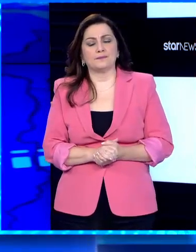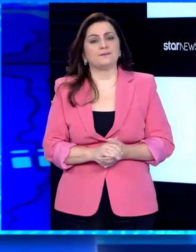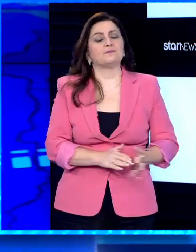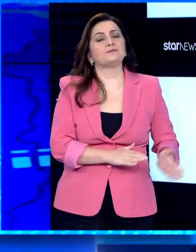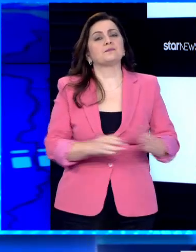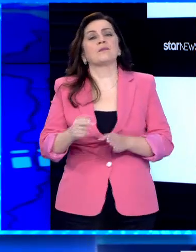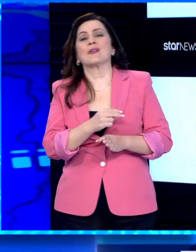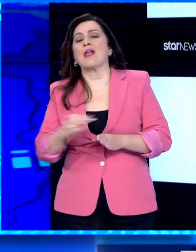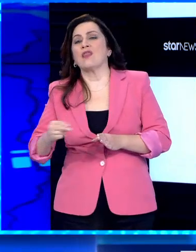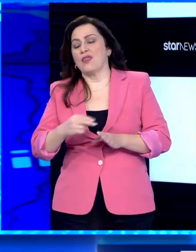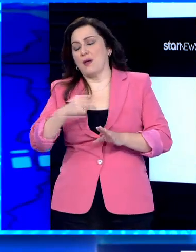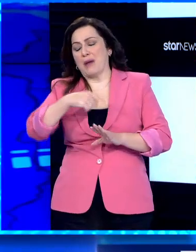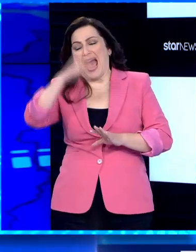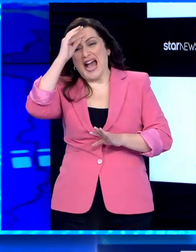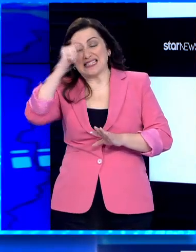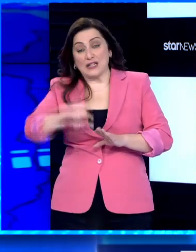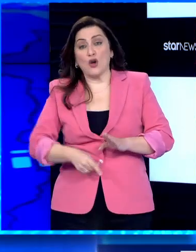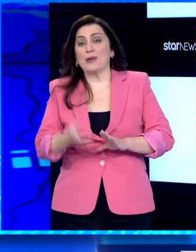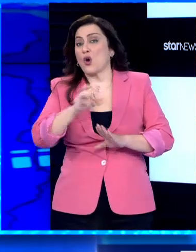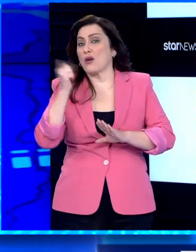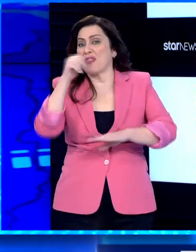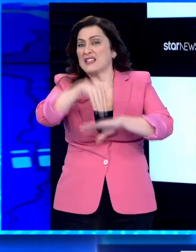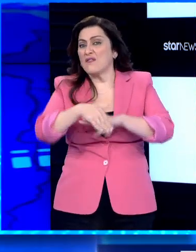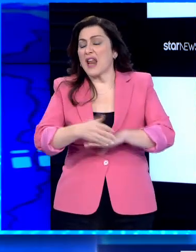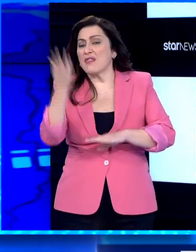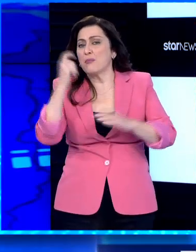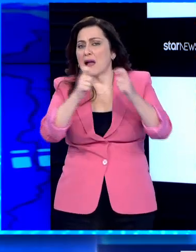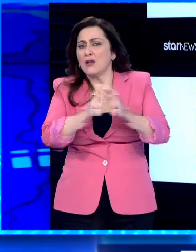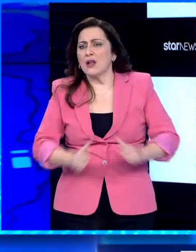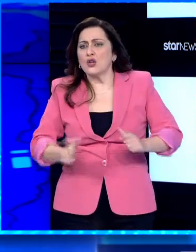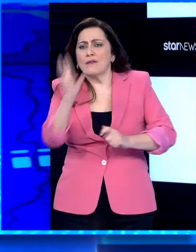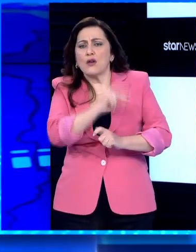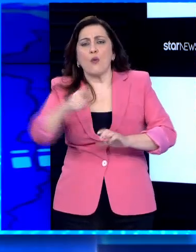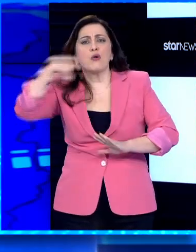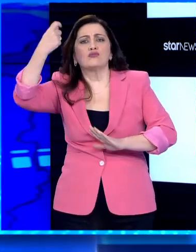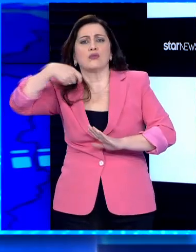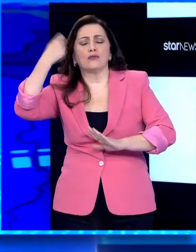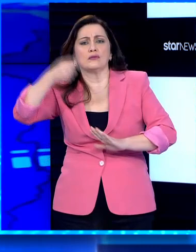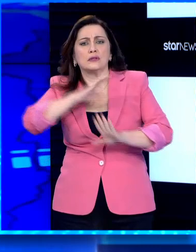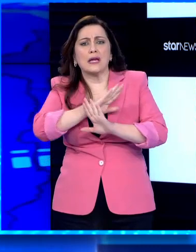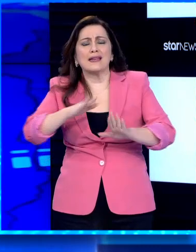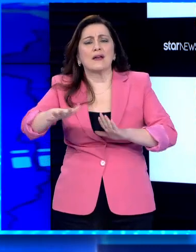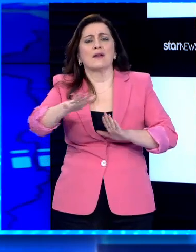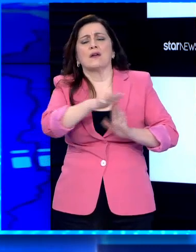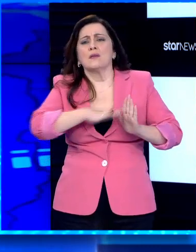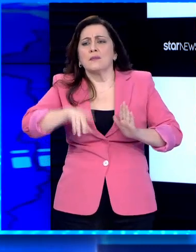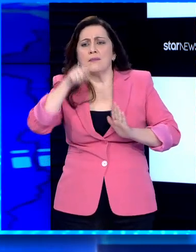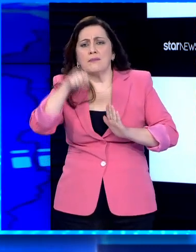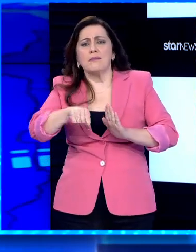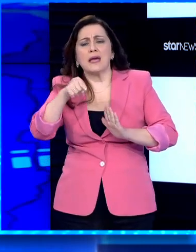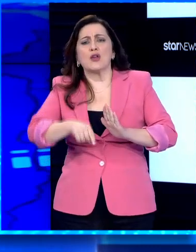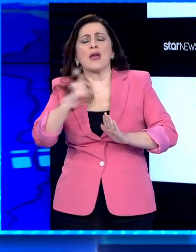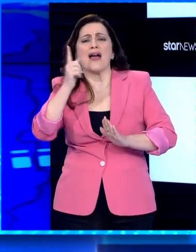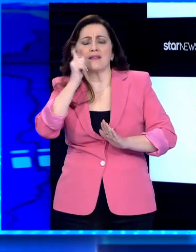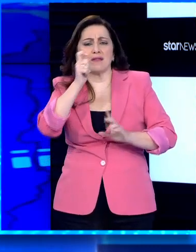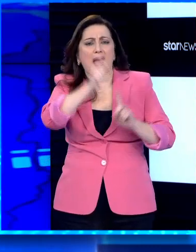Στις αστυνομικές ειδήσεις τώρα, σκηνές από ταινία Far West εκτυλίχθηκαν το βράδυ χθες στην περιοχή του Παλαιού Φαλήρου. Με έναν